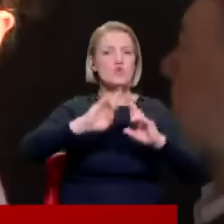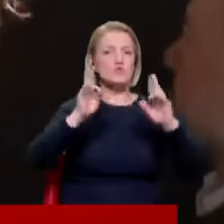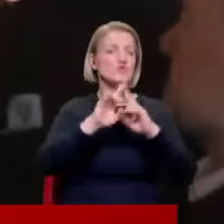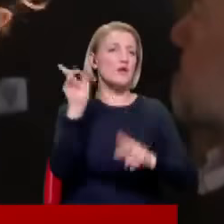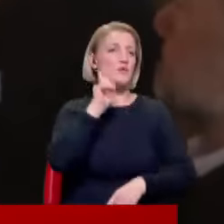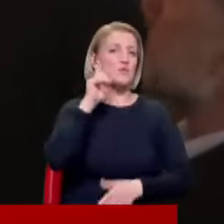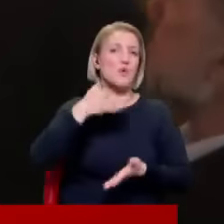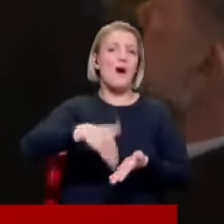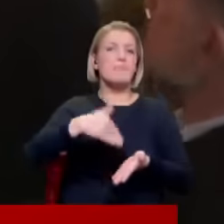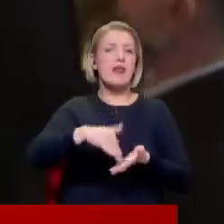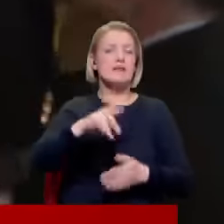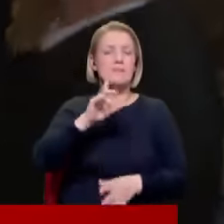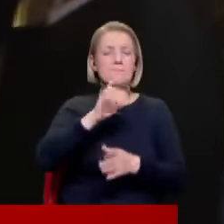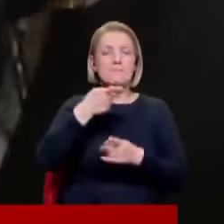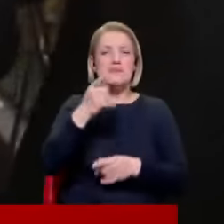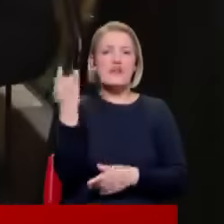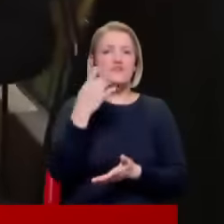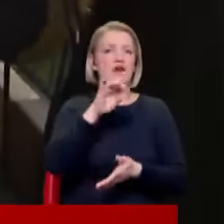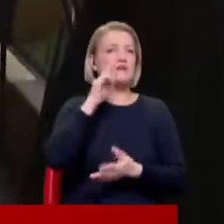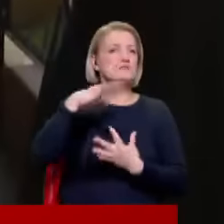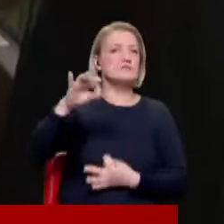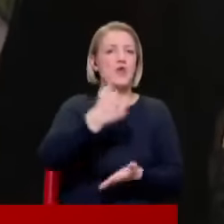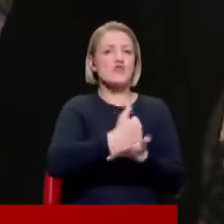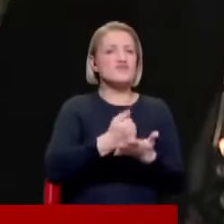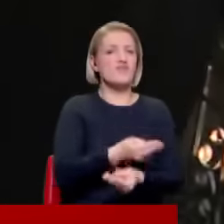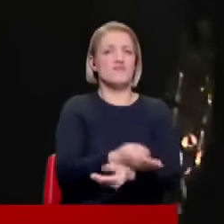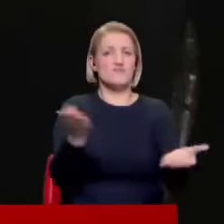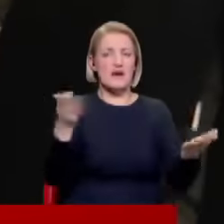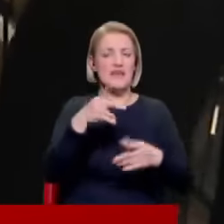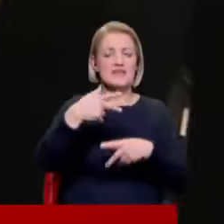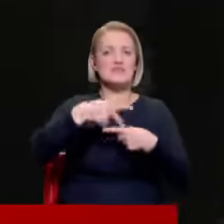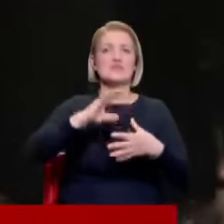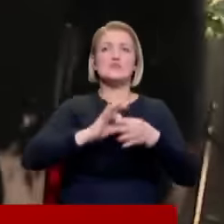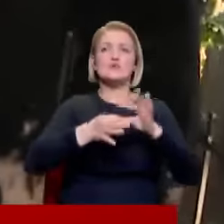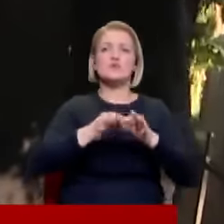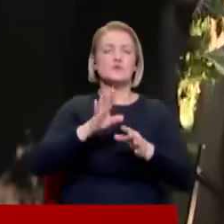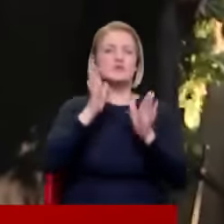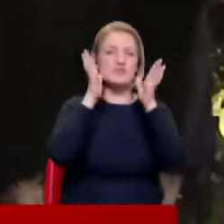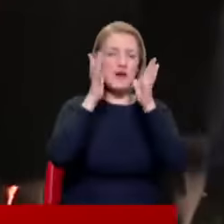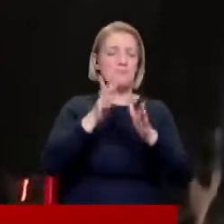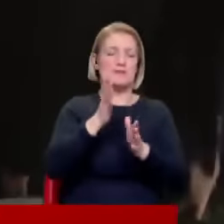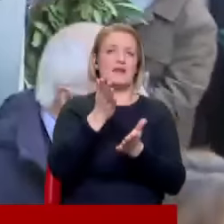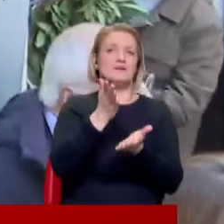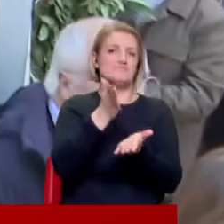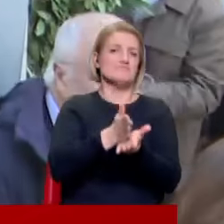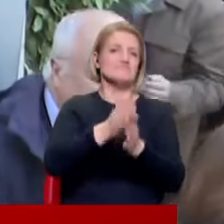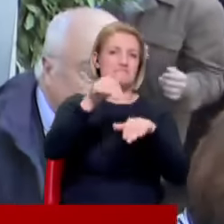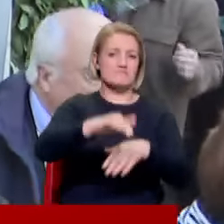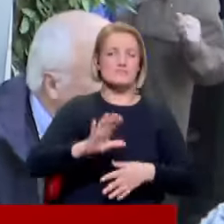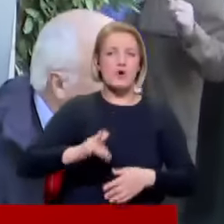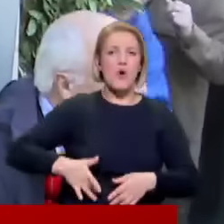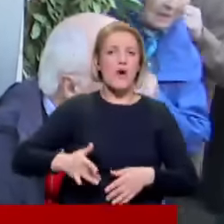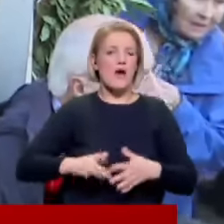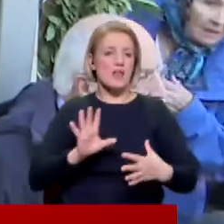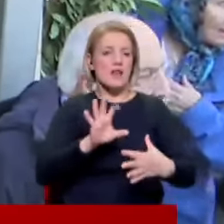cerrahtı. Binlerce insana şifa vermişti. Profesör Doktor Münci Kalayoğlu Zincirlikuyu Camisi'nde düzenlenen törenle uğurlandı. Organ nakli